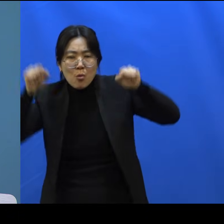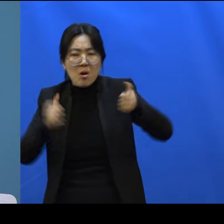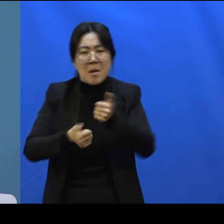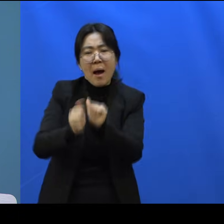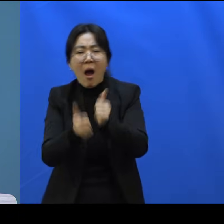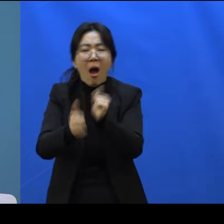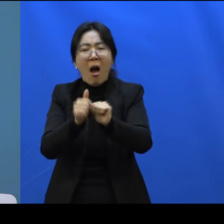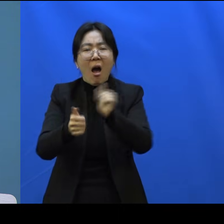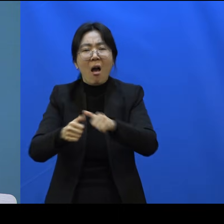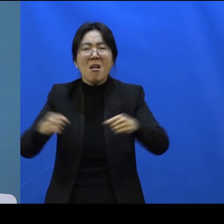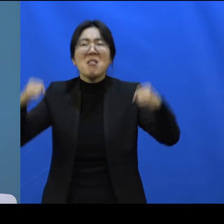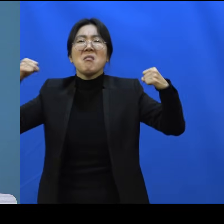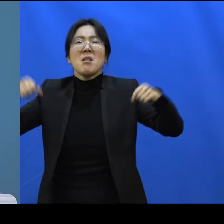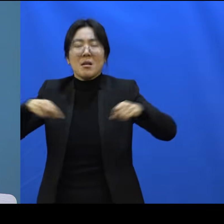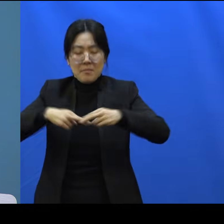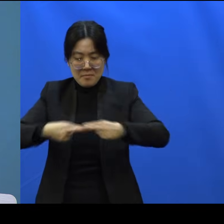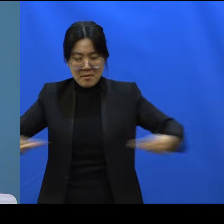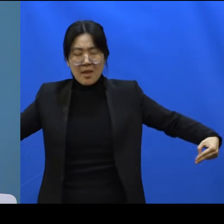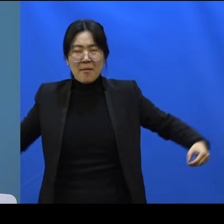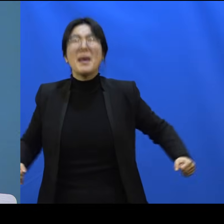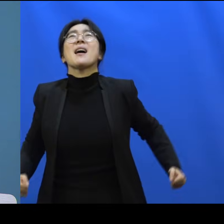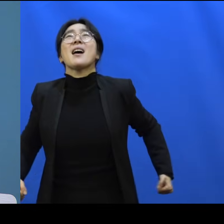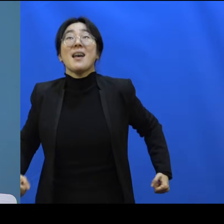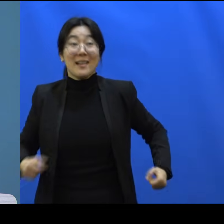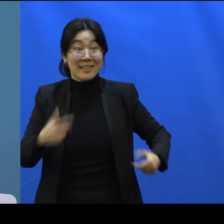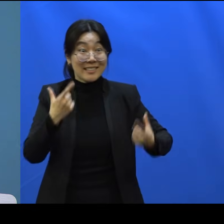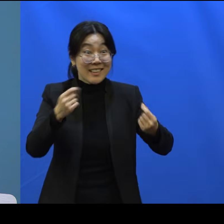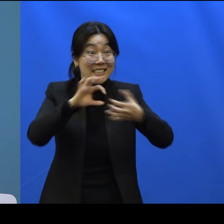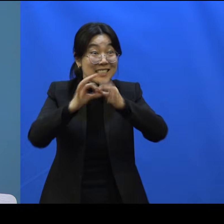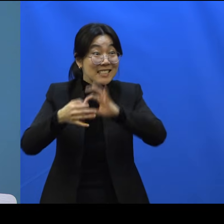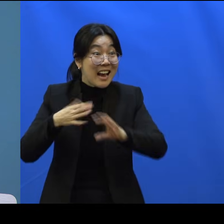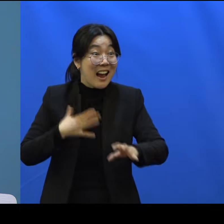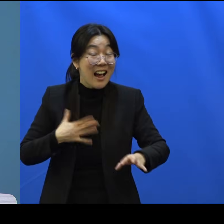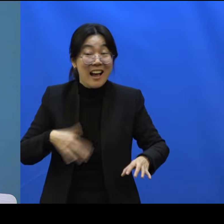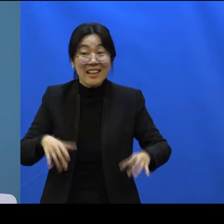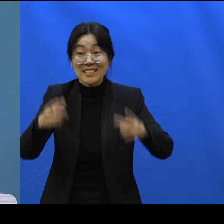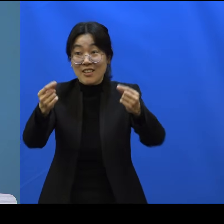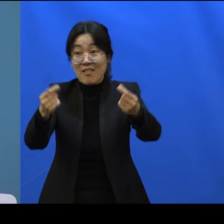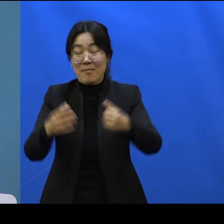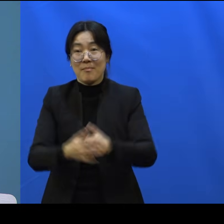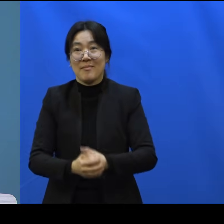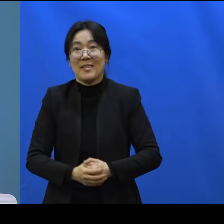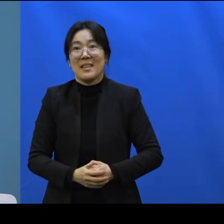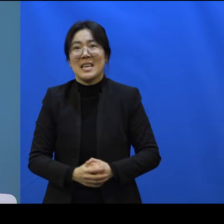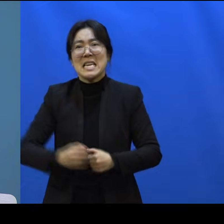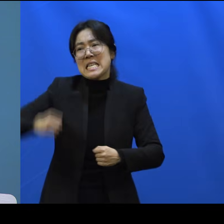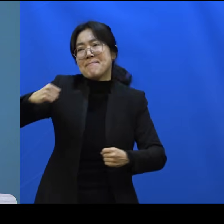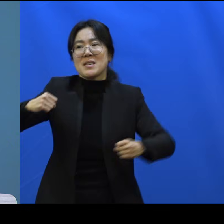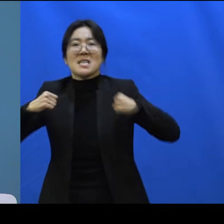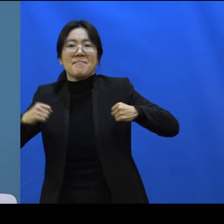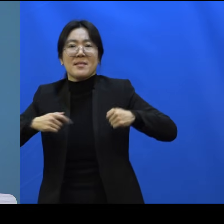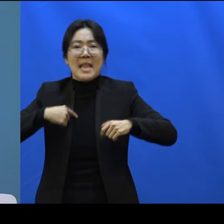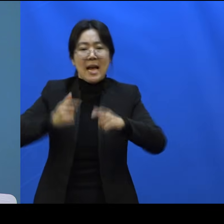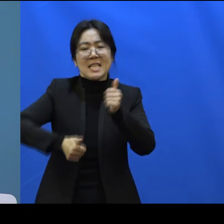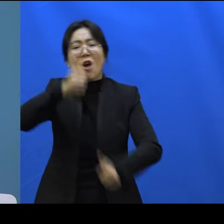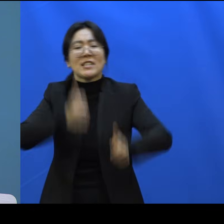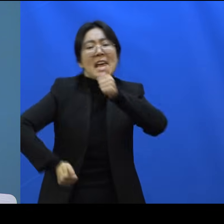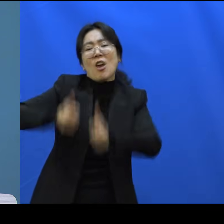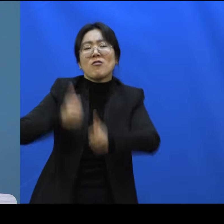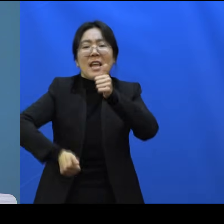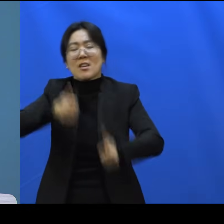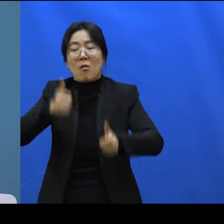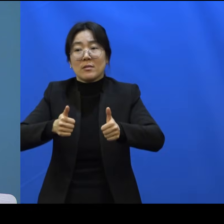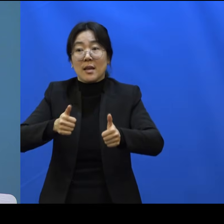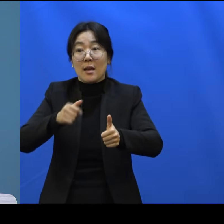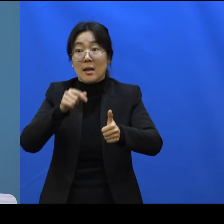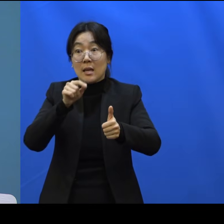가진 사람들, 그죠? 이 제국주의의 힘이 살아있던 그 시대 속에, 그 문화 속에 자랐던 바울이